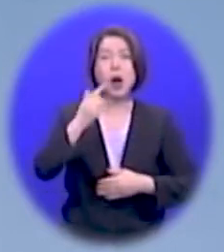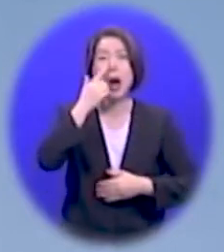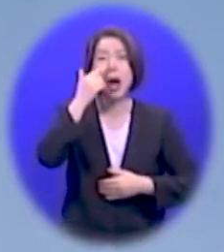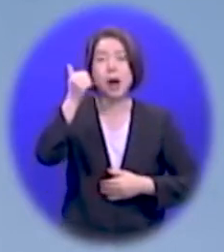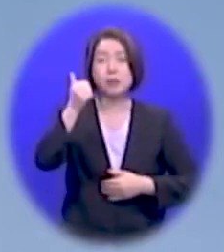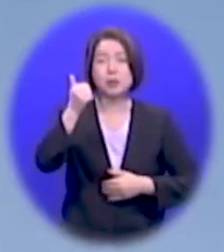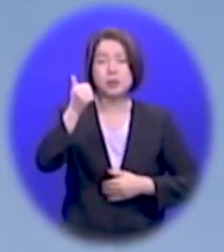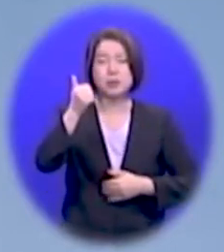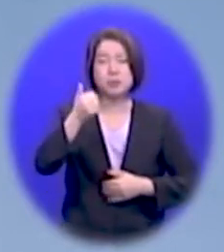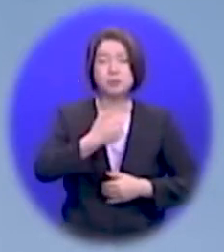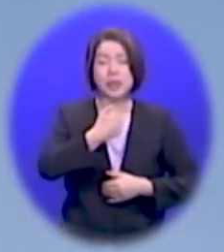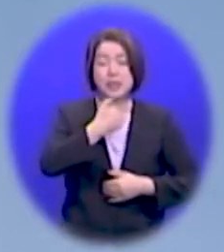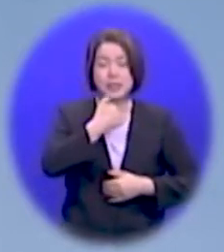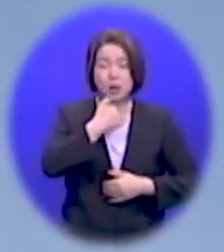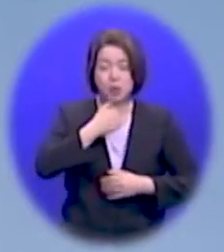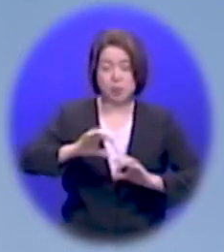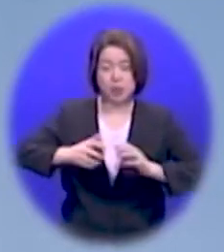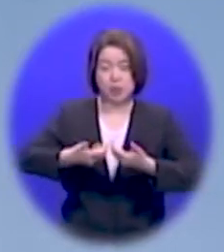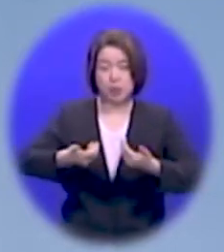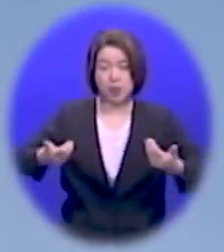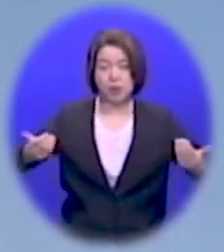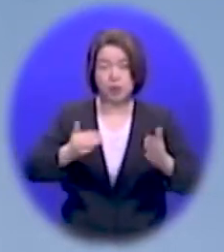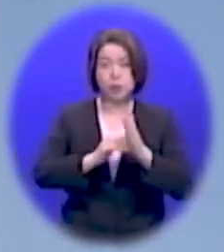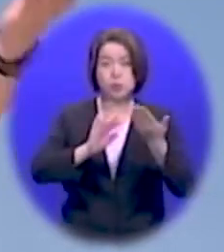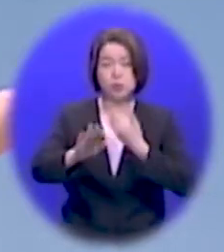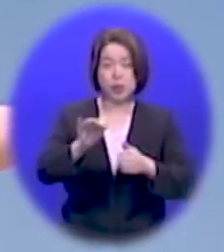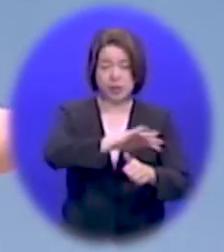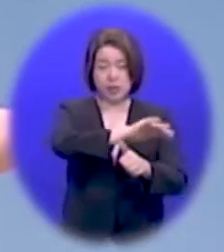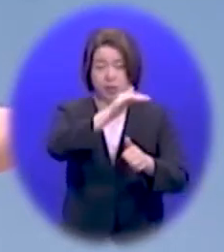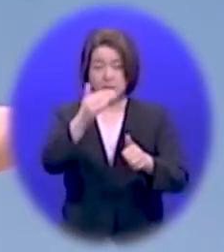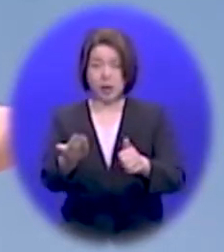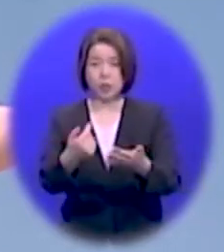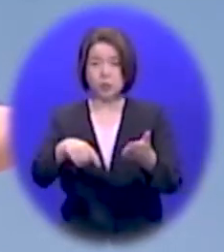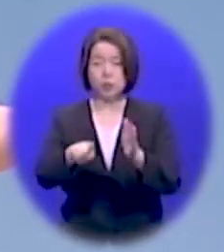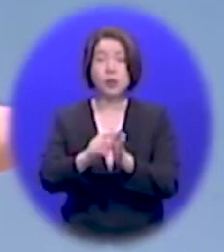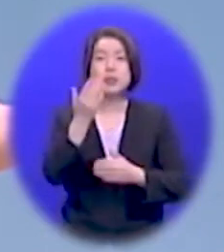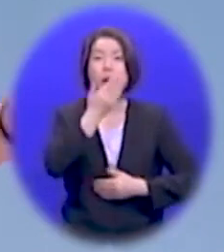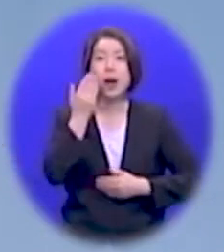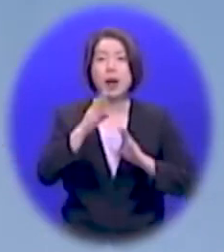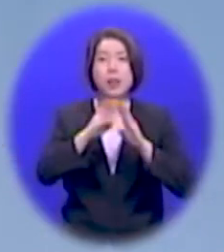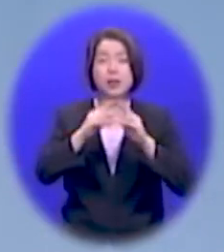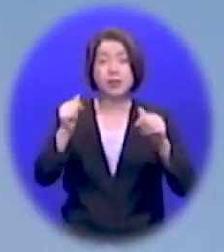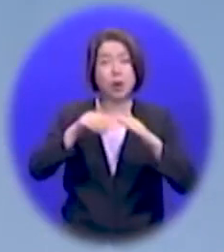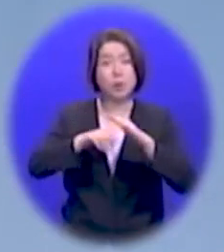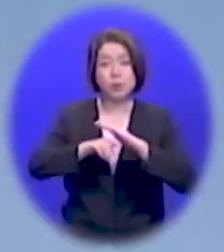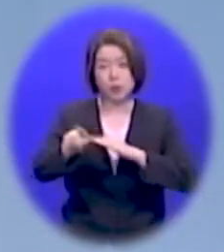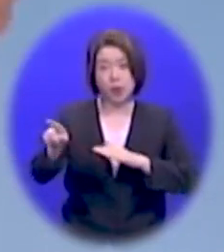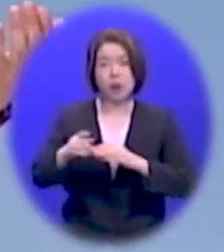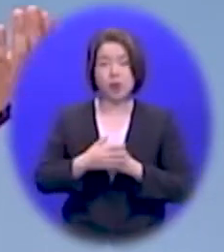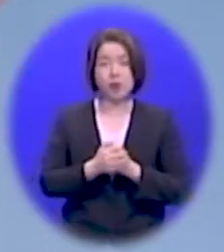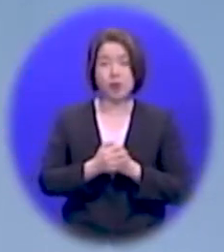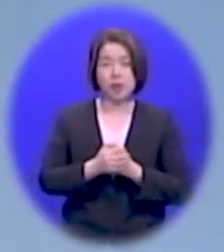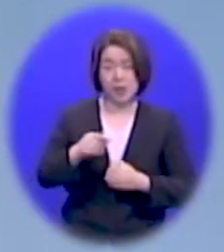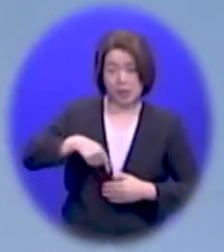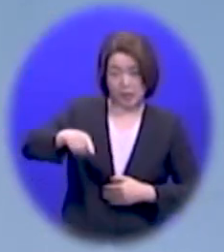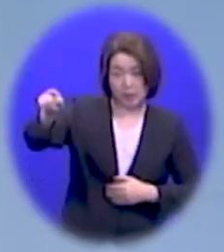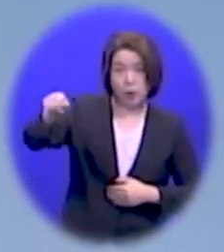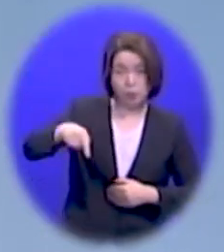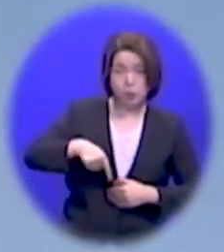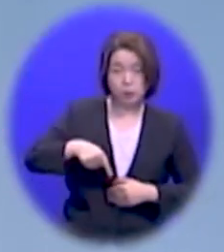세상 떠나고 장례를 치르려고 다시 가나안 땅으로 갑니다 그 가나안 땅에 갔다 오는 고